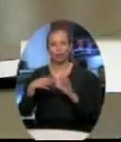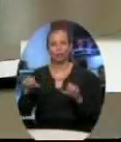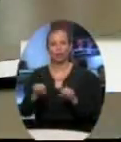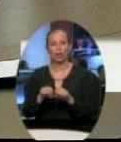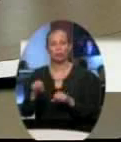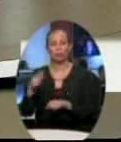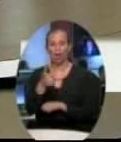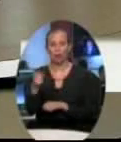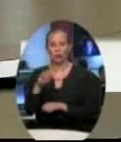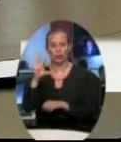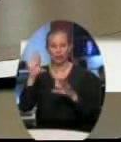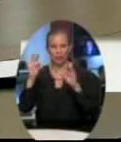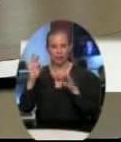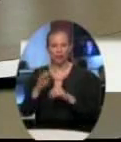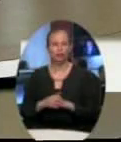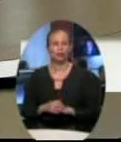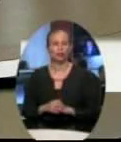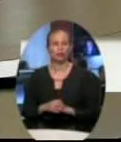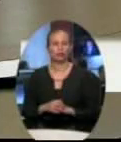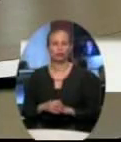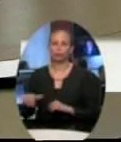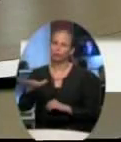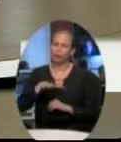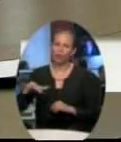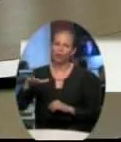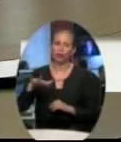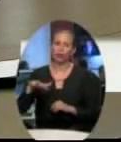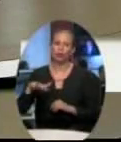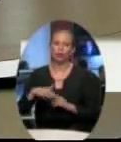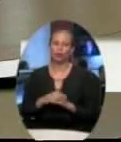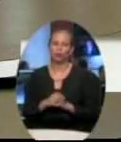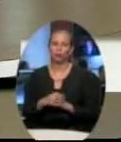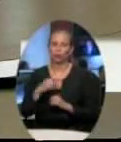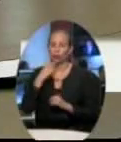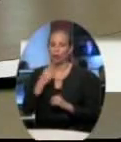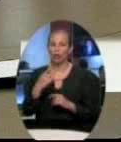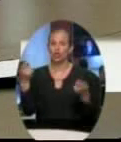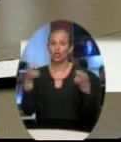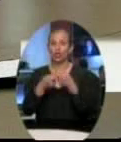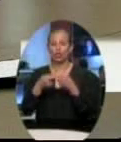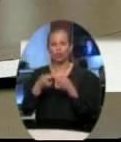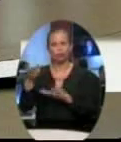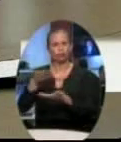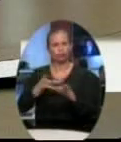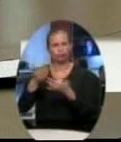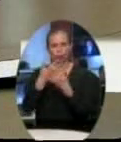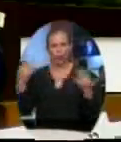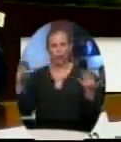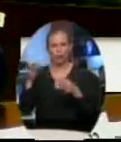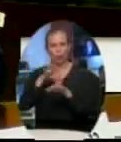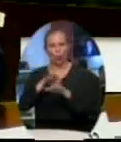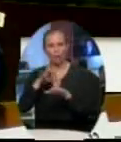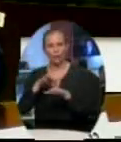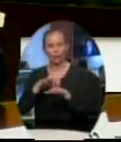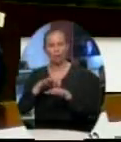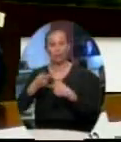באיזה כמה תפוחים רקובים, אלא מדובר בכלל הנוהג. והכלל הנוהג הוא שיש קשרי כך ותן מאוד ברורים בין